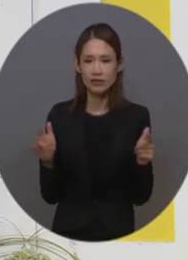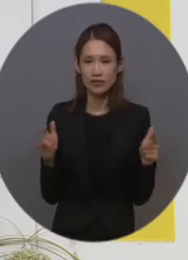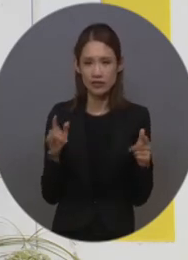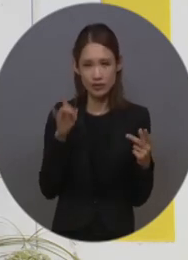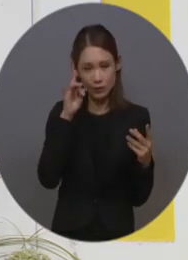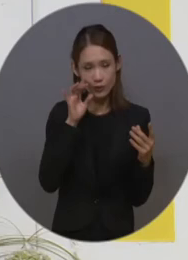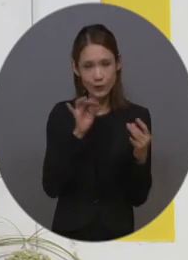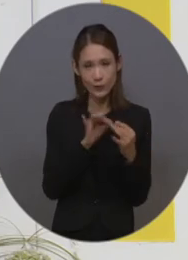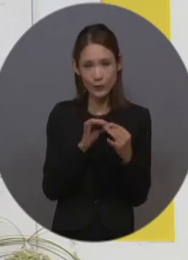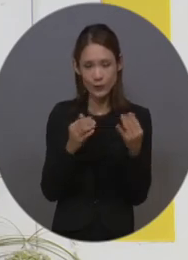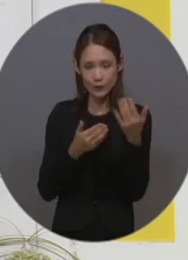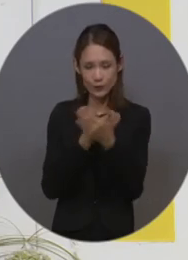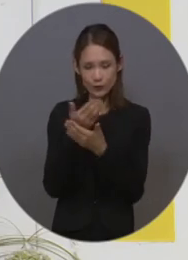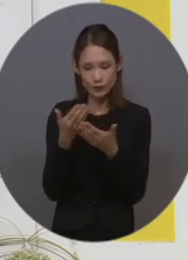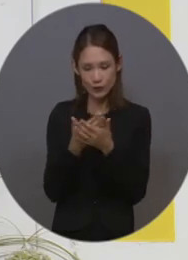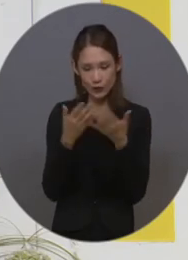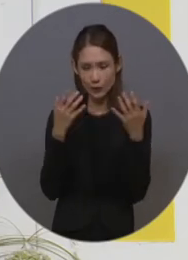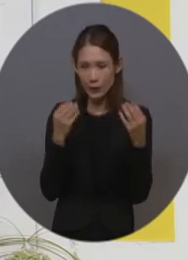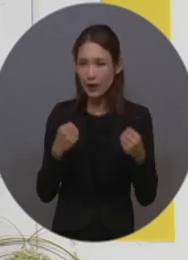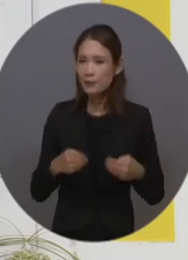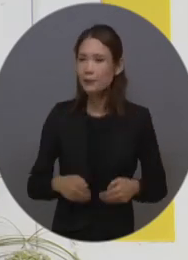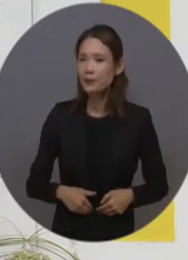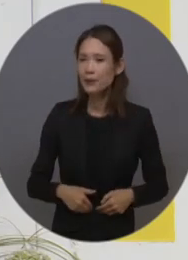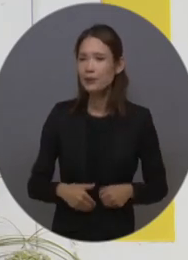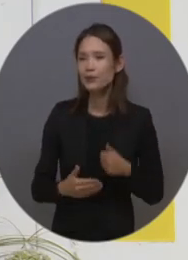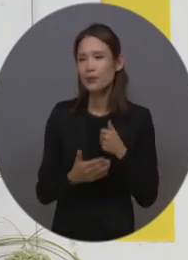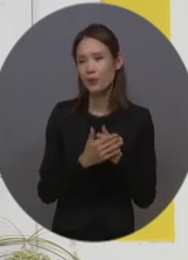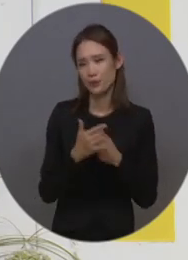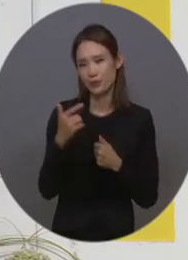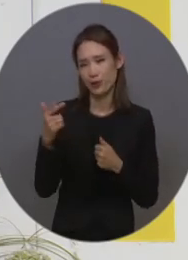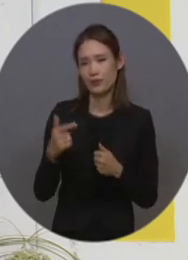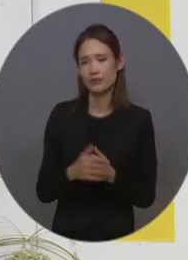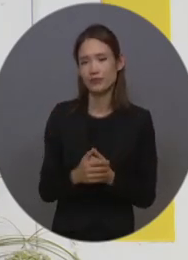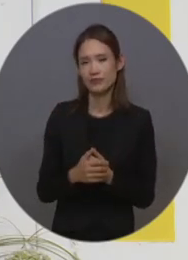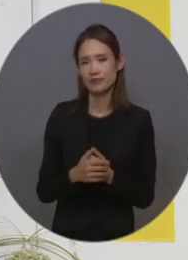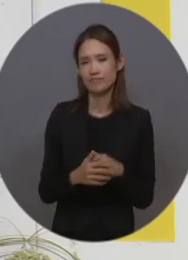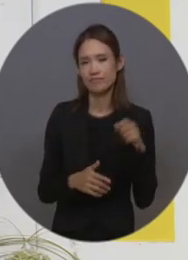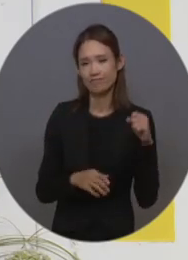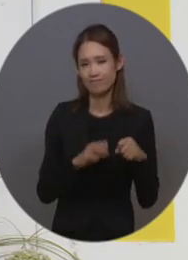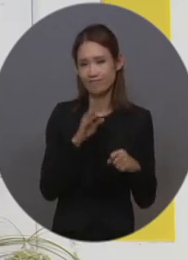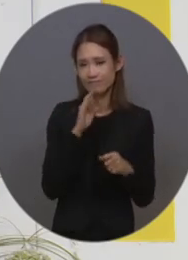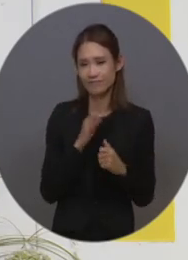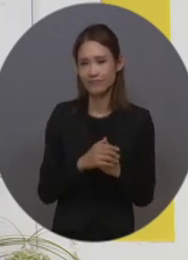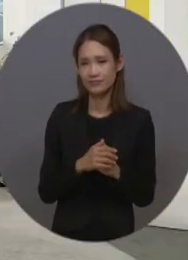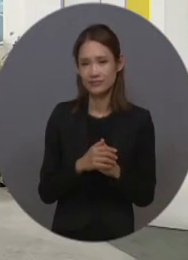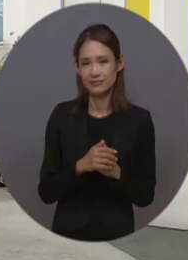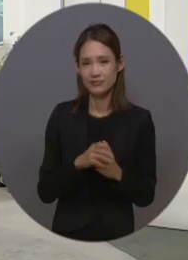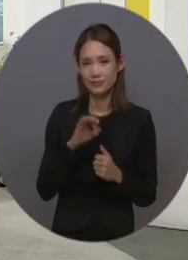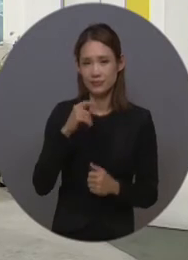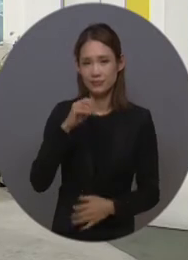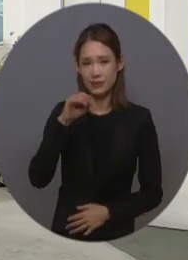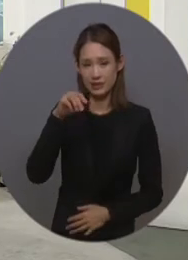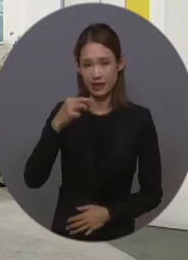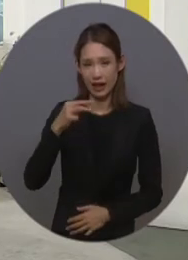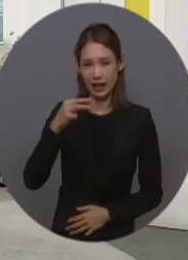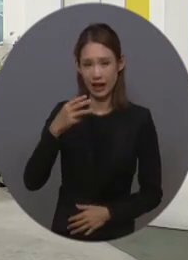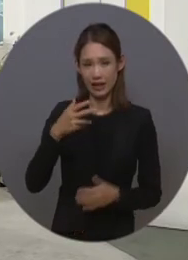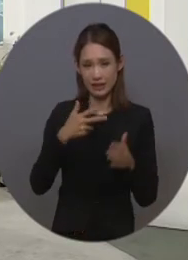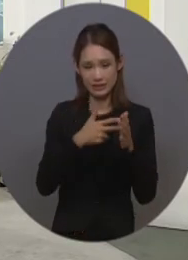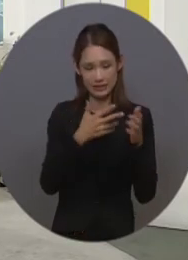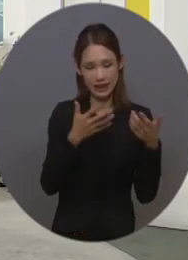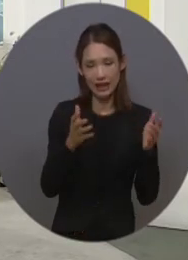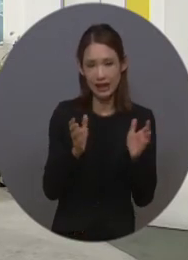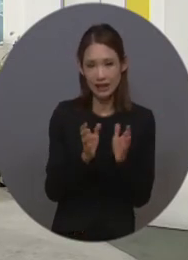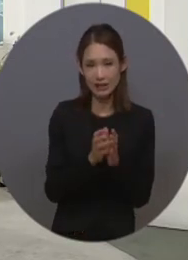좀 공유를 하면은 도움이 많이 되는 것 같아요. 그렇군요. 예. 또 거기에 또 미랄재단이라고 네.